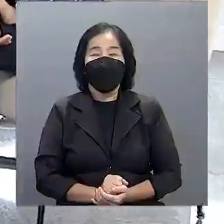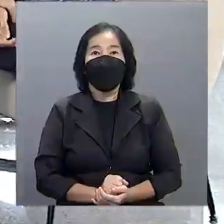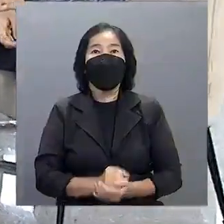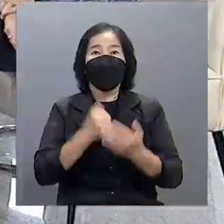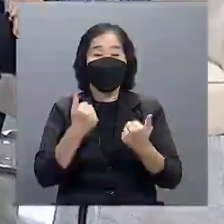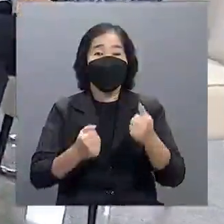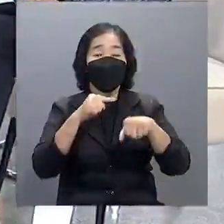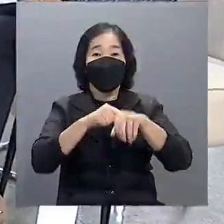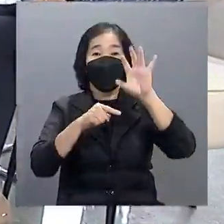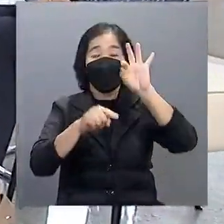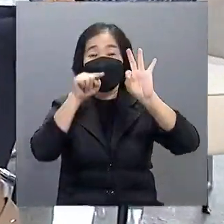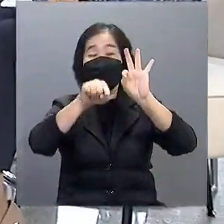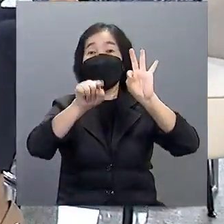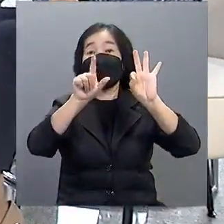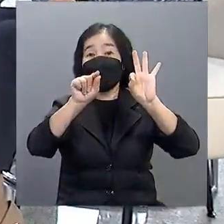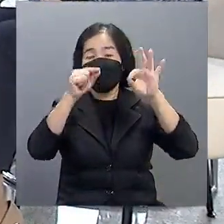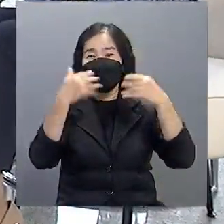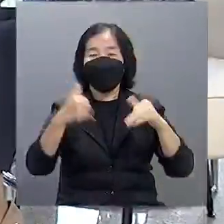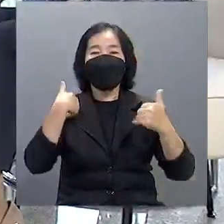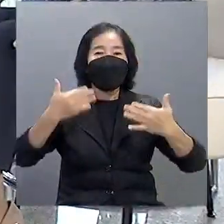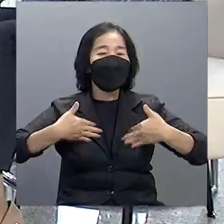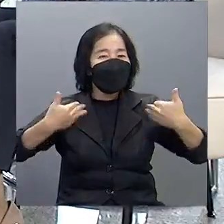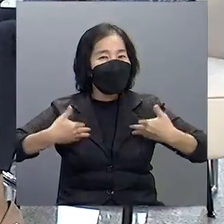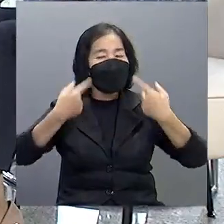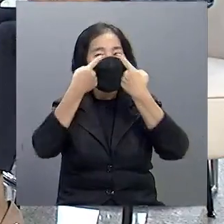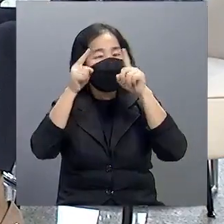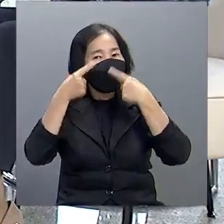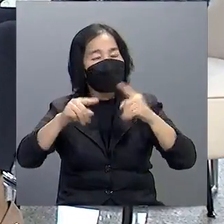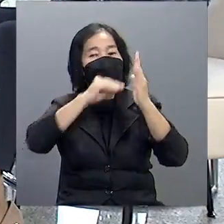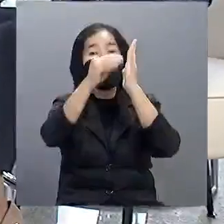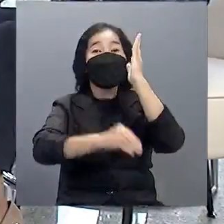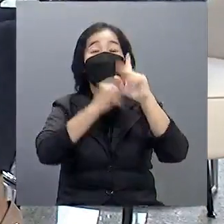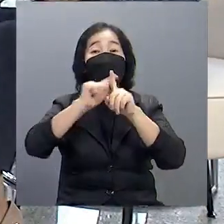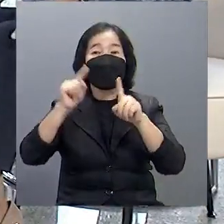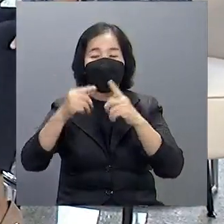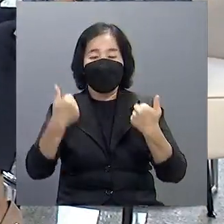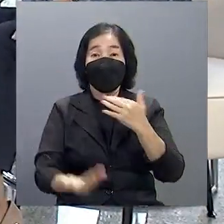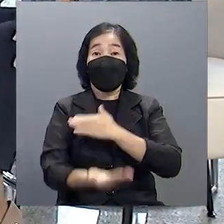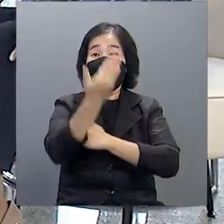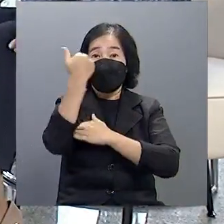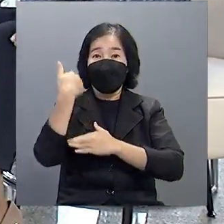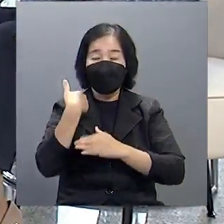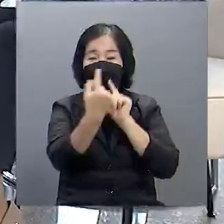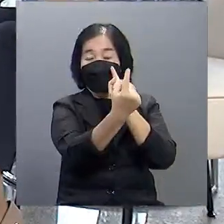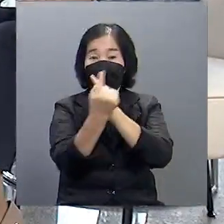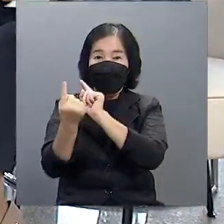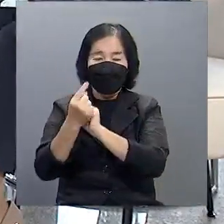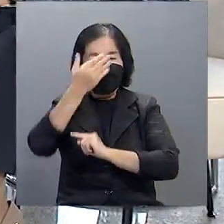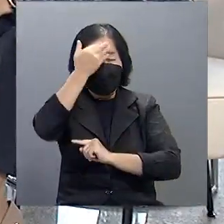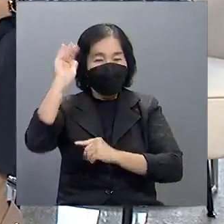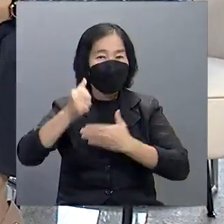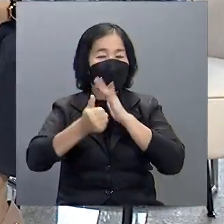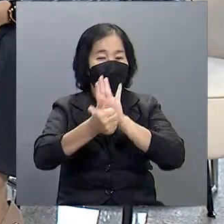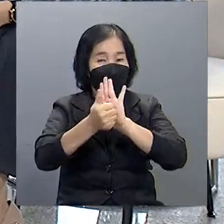9:20 นะครับคุณผู้ชมอยู่กันต่อในช่วงสีสันวาไรตี้ครับเช้านี้ใครเปิดมาเจอเรา3คนฝากกดไลค์กดแชร์ส่งต่อสีสันส่งต่อรอยยิ้มเช้าวันอังคารด้วยนะ